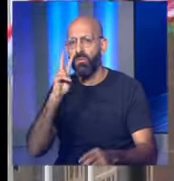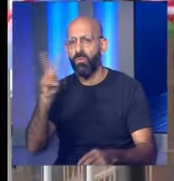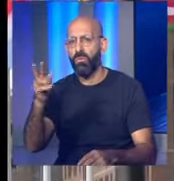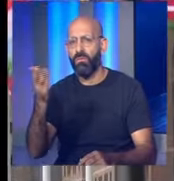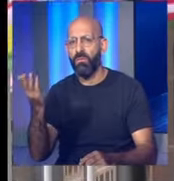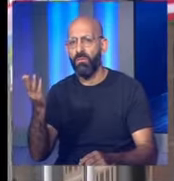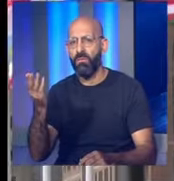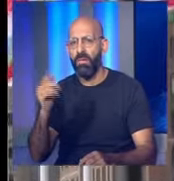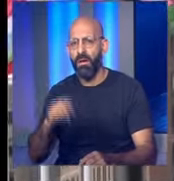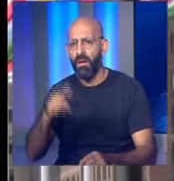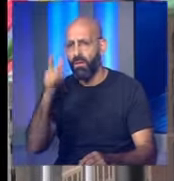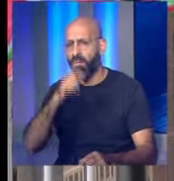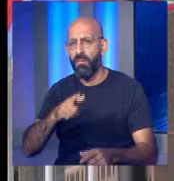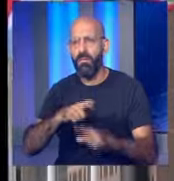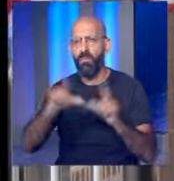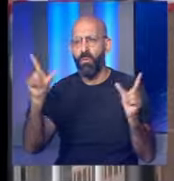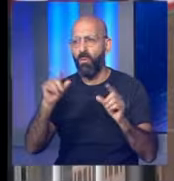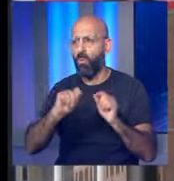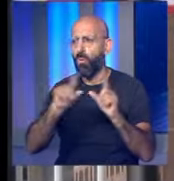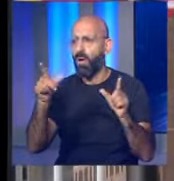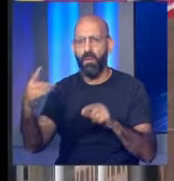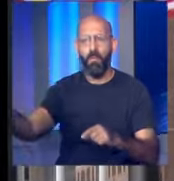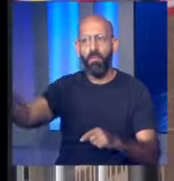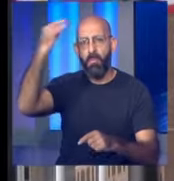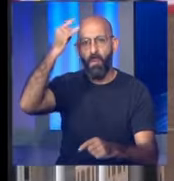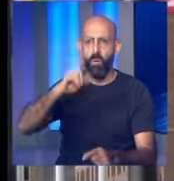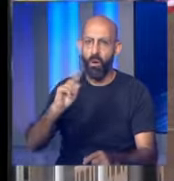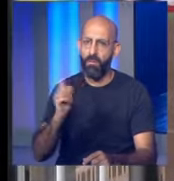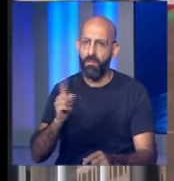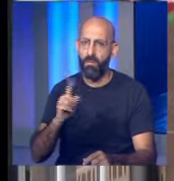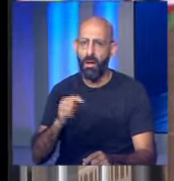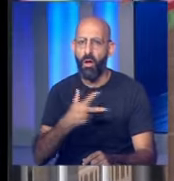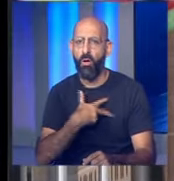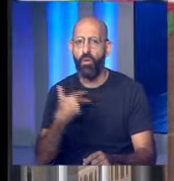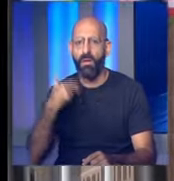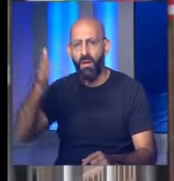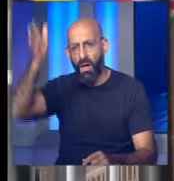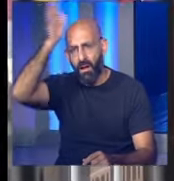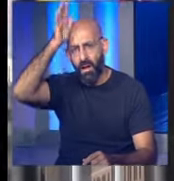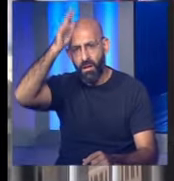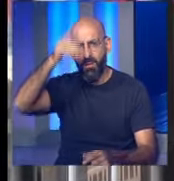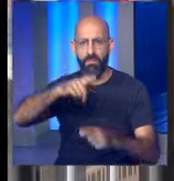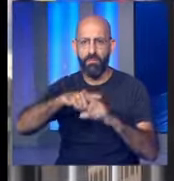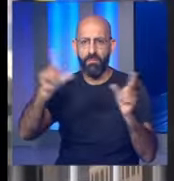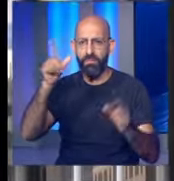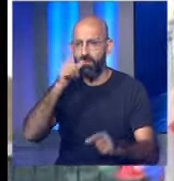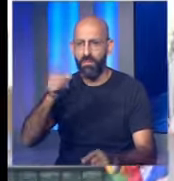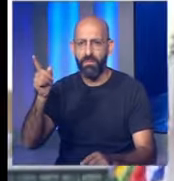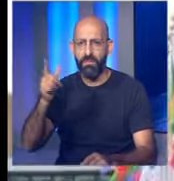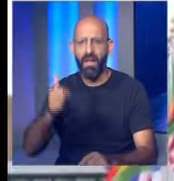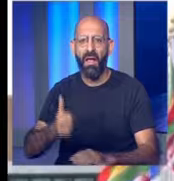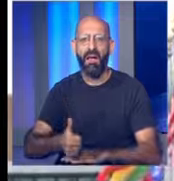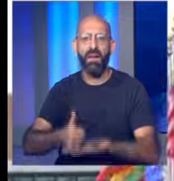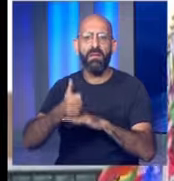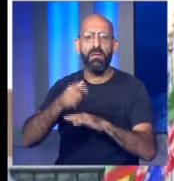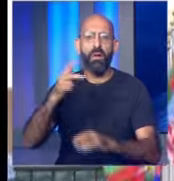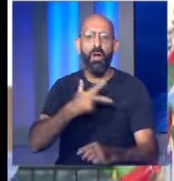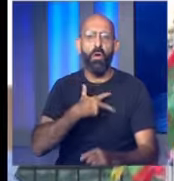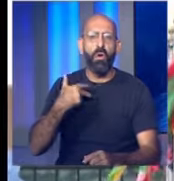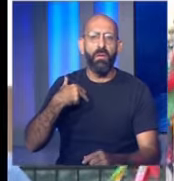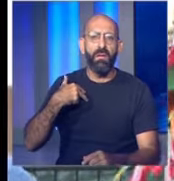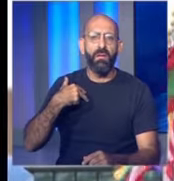العراقي لتنفيذ الاعتداءات على الجمهورية الإسلامية الإيرانية. وفق بيان أعلنه الناطق باسم الحكومة العراقية ورد